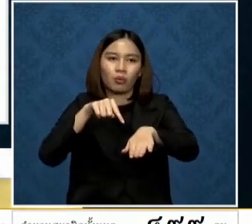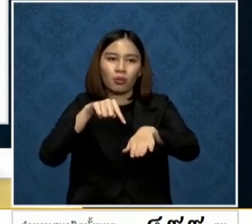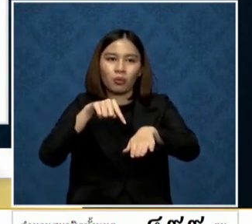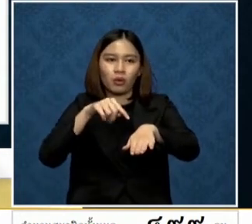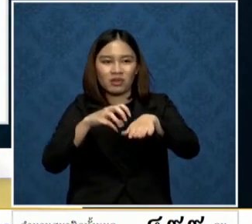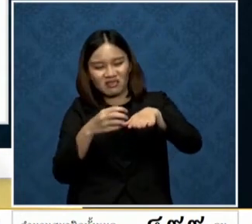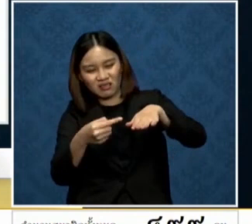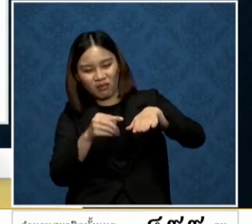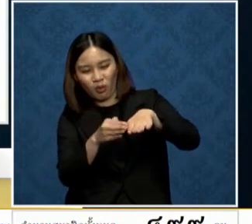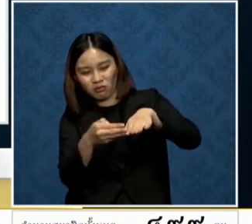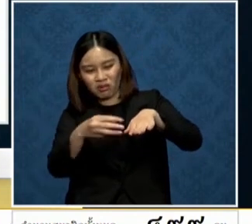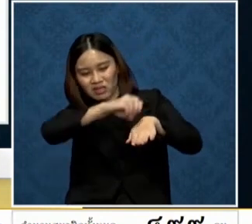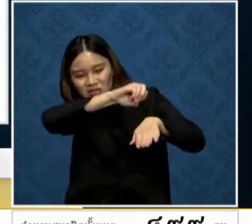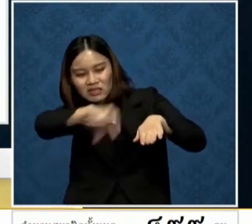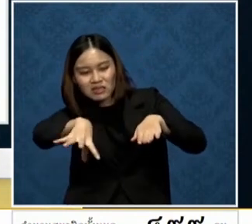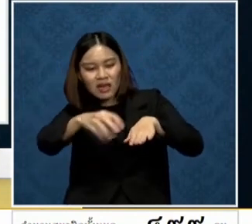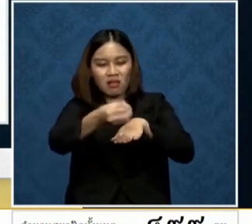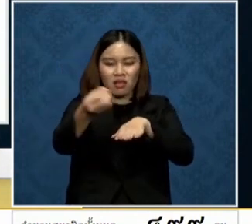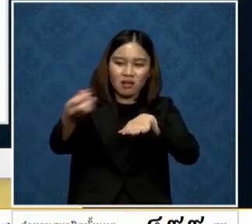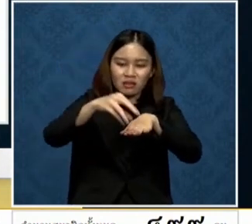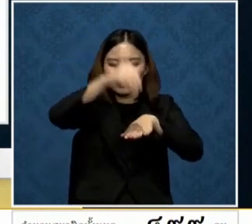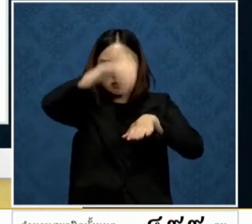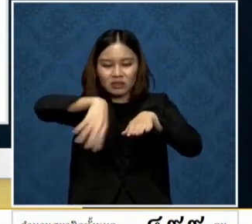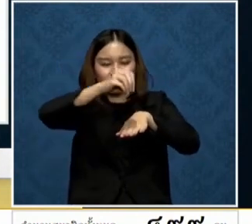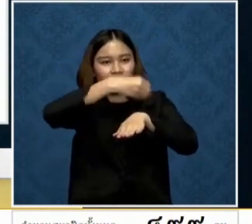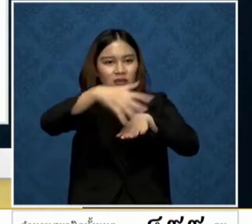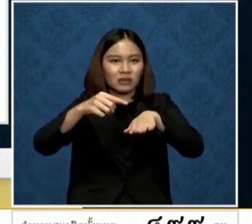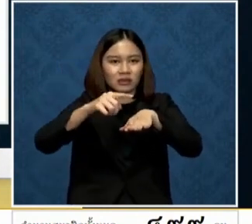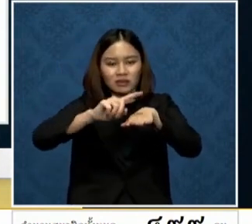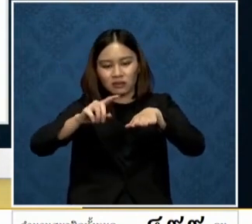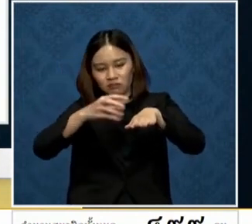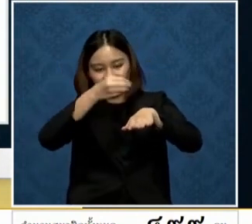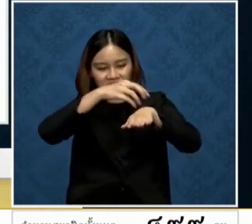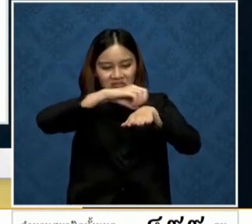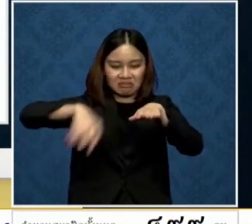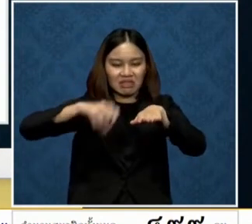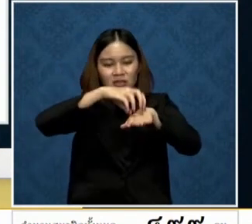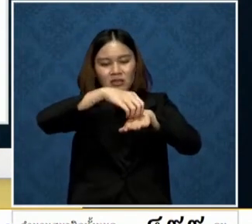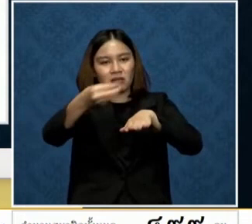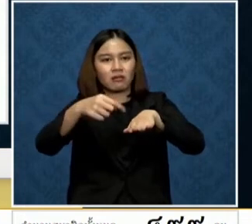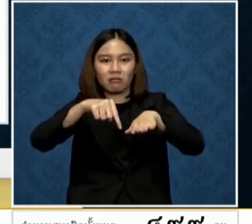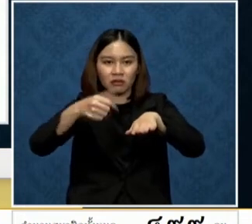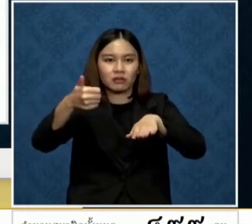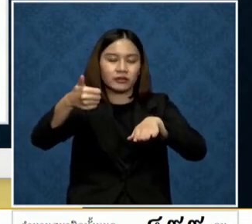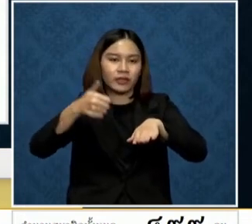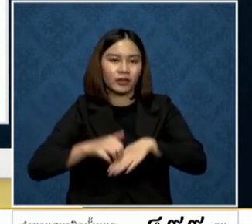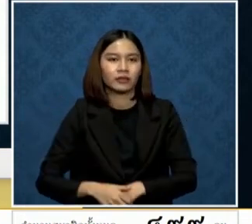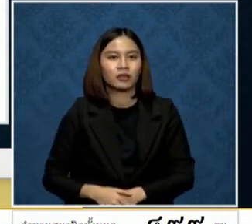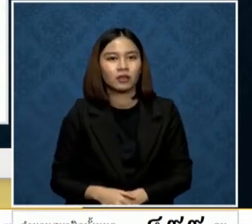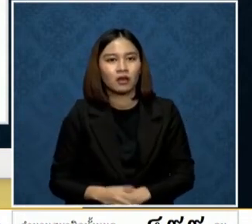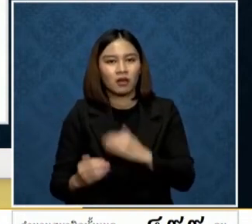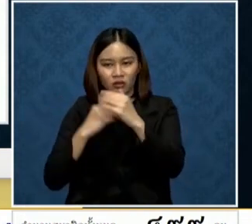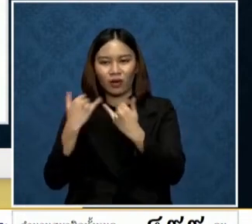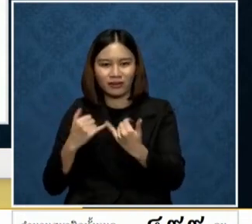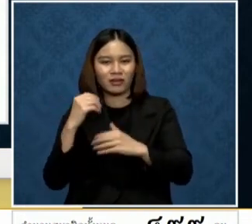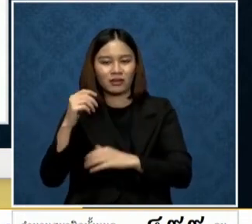แกะชิ้นส่วนแกะอุปกรณ์ตกแต่งออกมานะคะบางครั้งคิ้วรถยนต์ต่างๆที่เราเห็นเนี่ยเคแกะออกมาได้เลยนะคะเคเพัฒนา